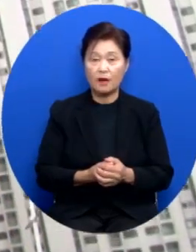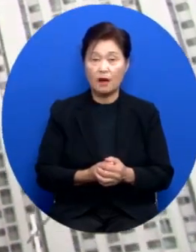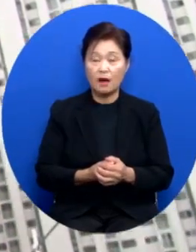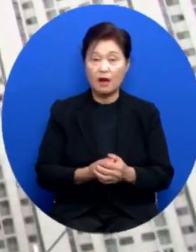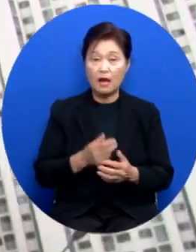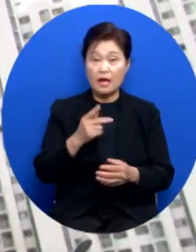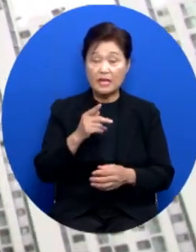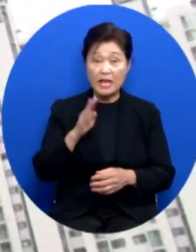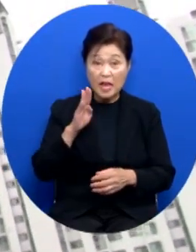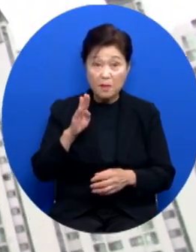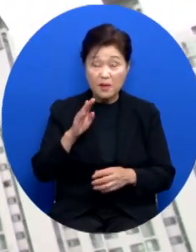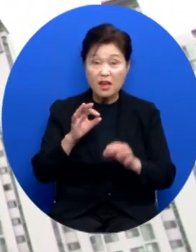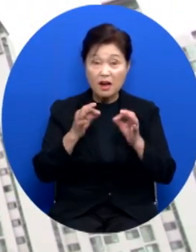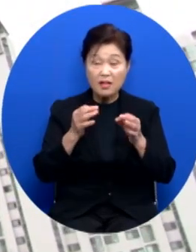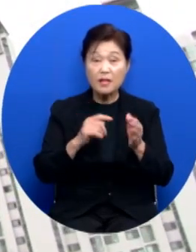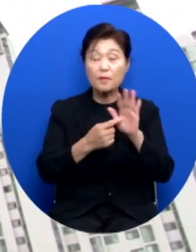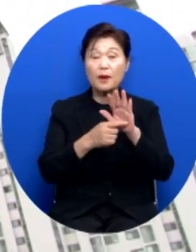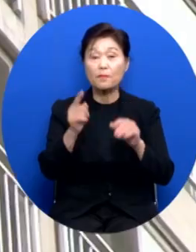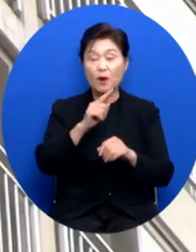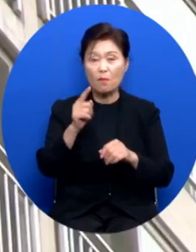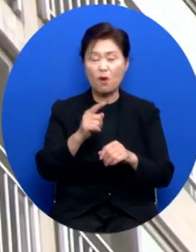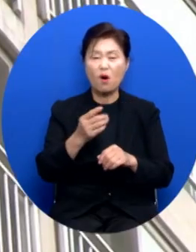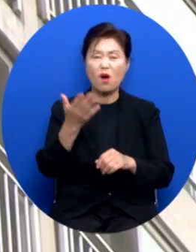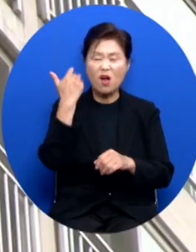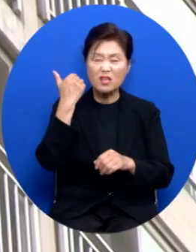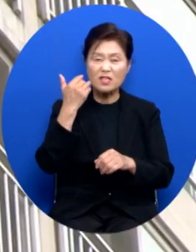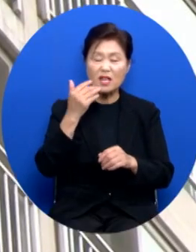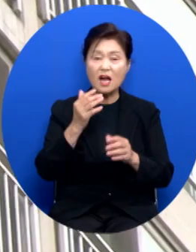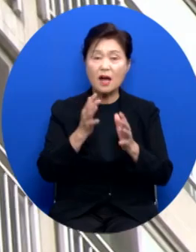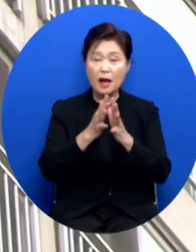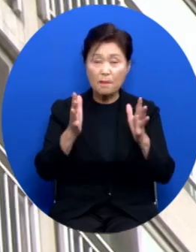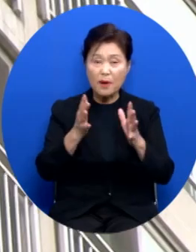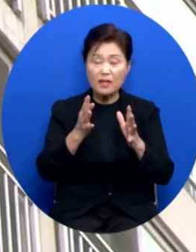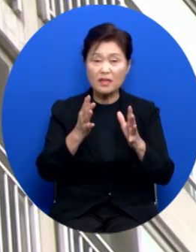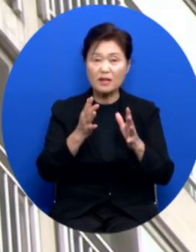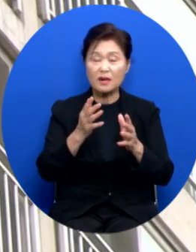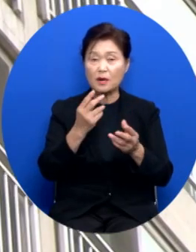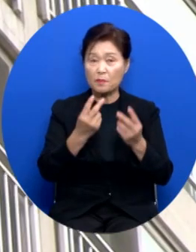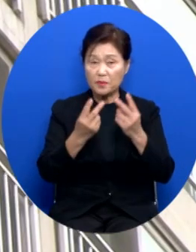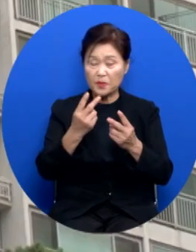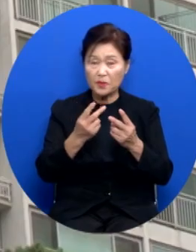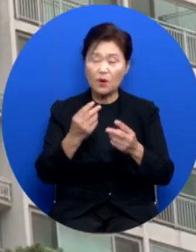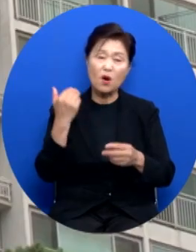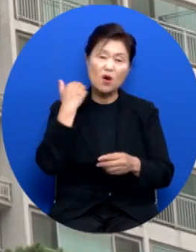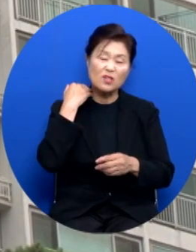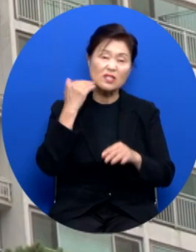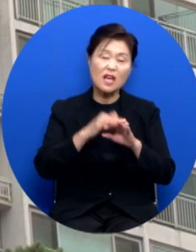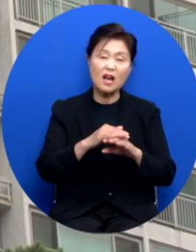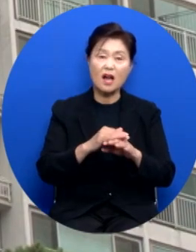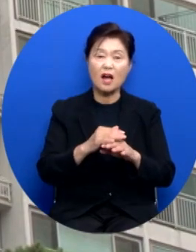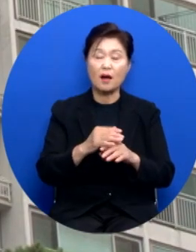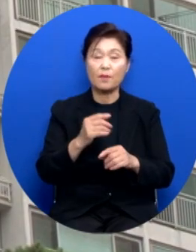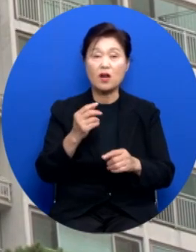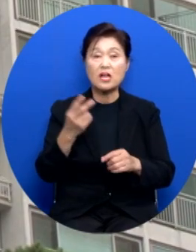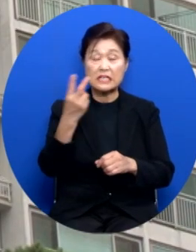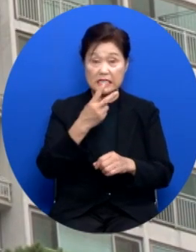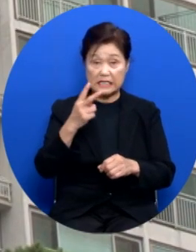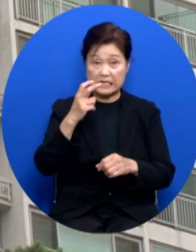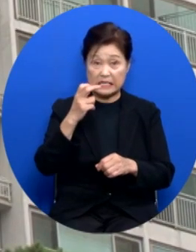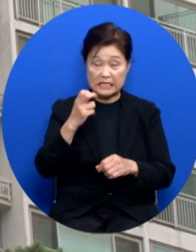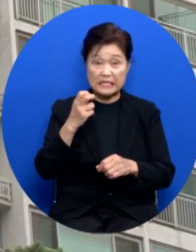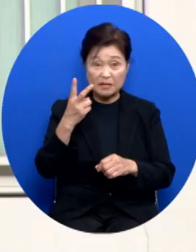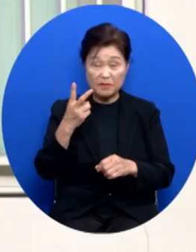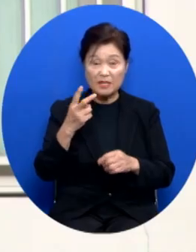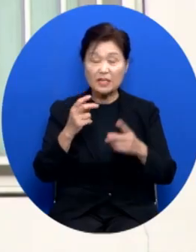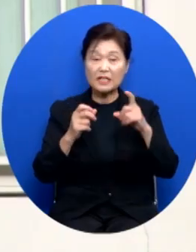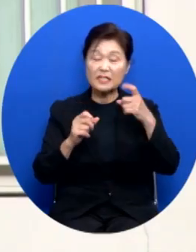KB국민은행에 따르면 지난달 서울 아파트 매매가와 비교한 전세가의 비율은 53.9%로 지난 2022년 11월